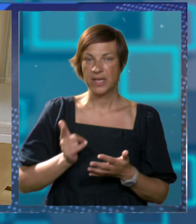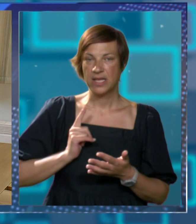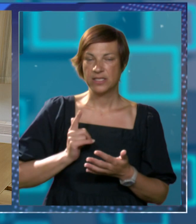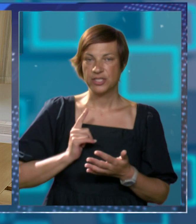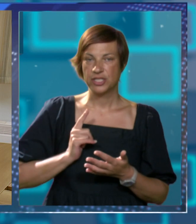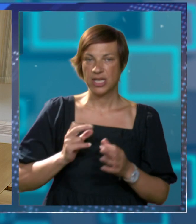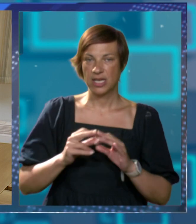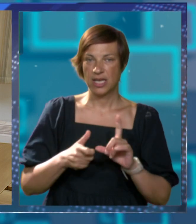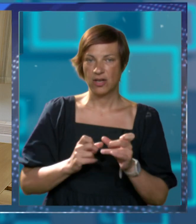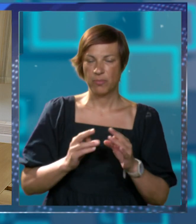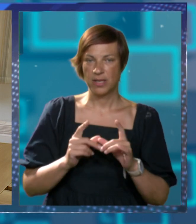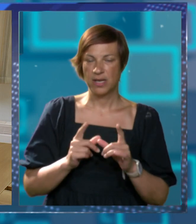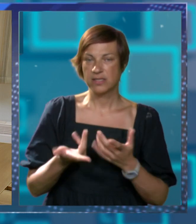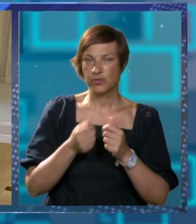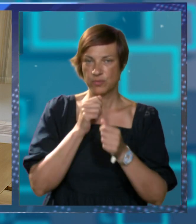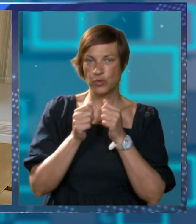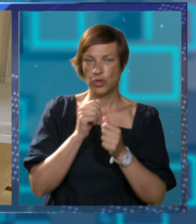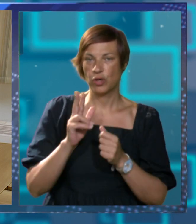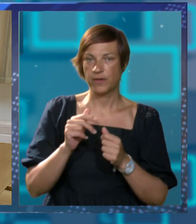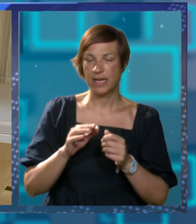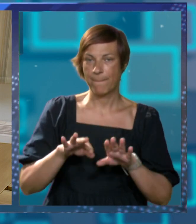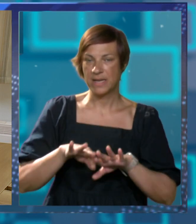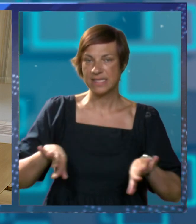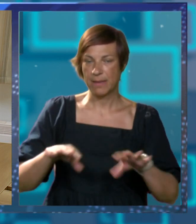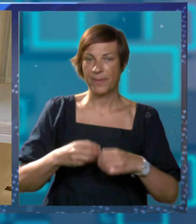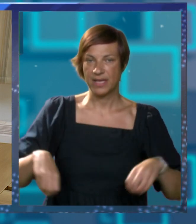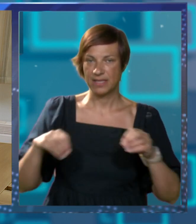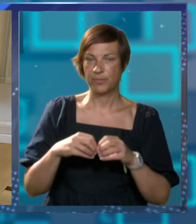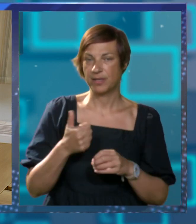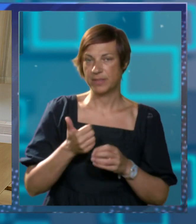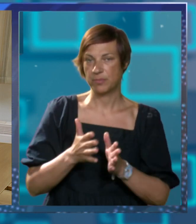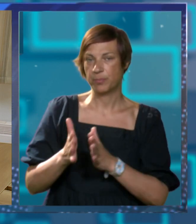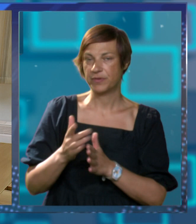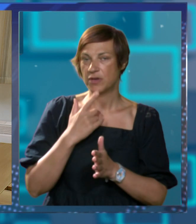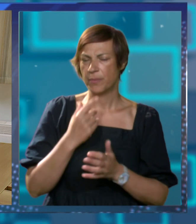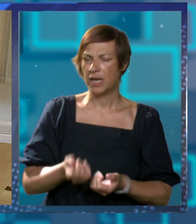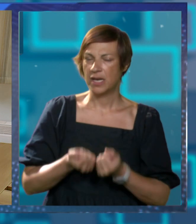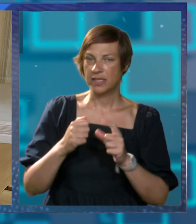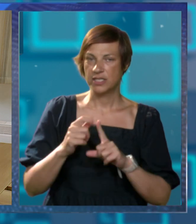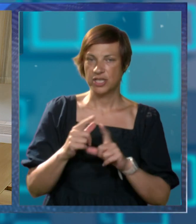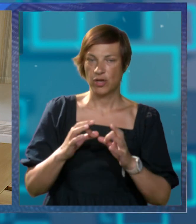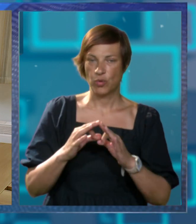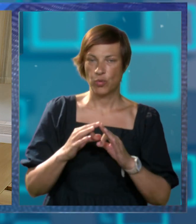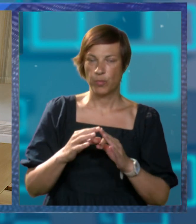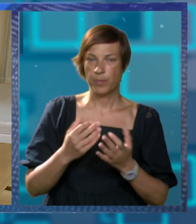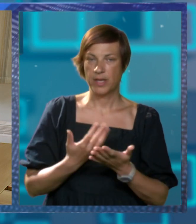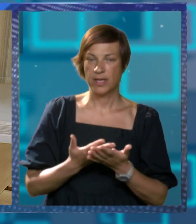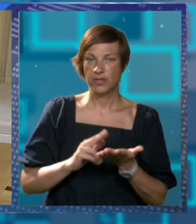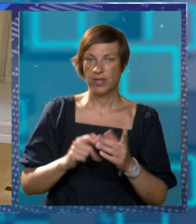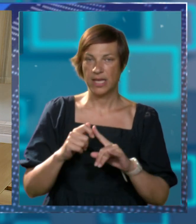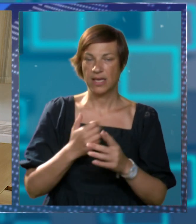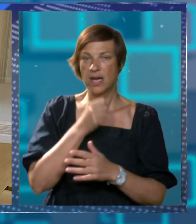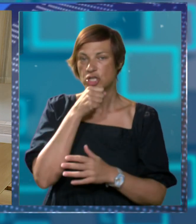nismo čekali ni tu aglomeraciju, nego smo u dogovoru imali separatne projekte, pa smo prvu fazu, koja je bila najgora od Kupara do upravo do VNK